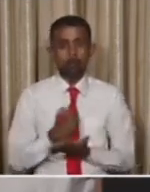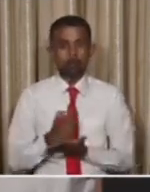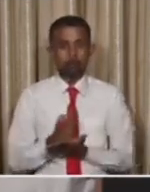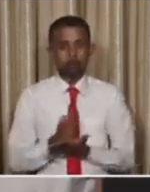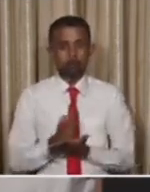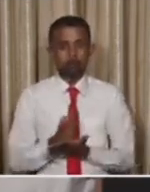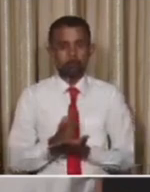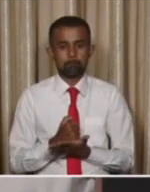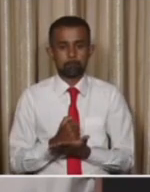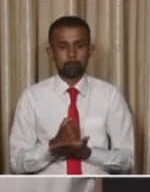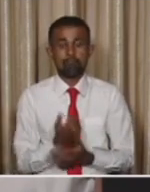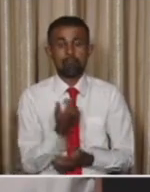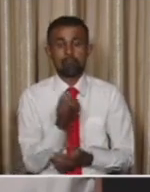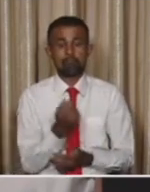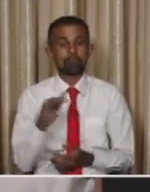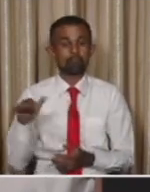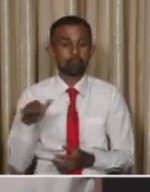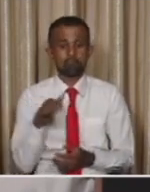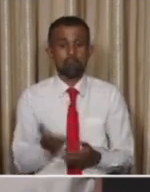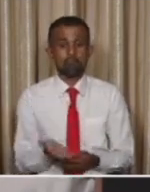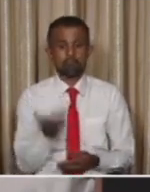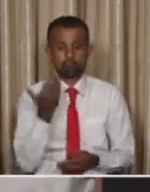මොකද මූල්‍ය අංශේ වැඩිම